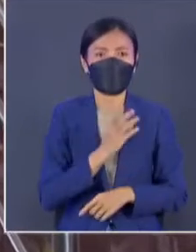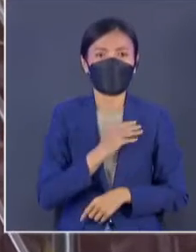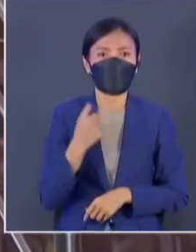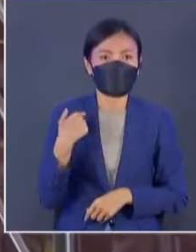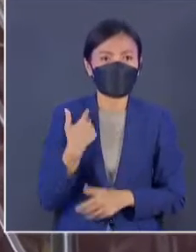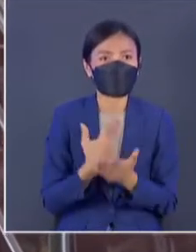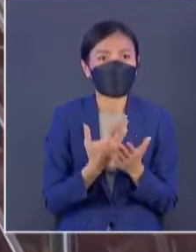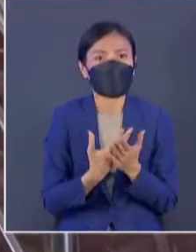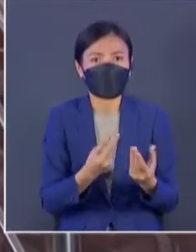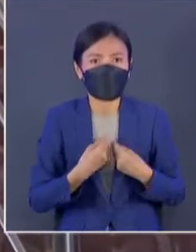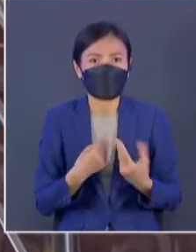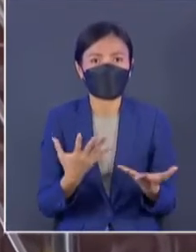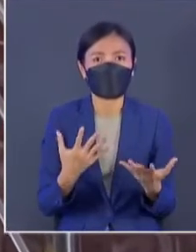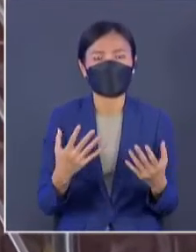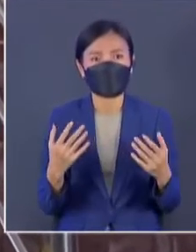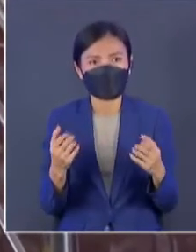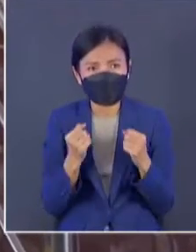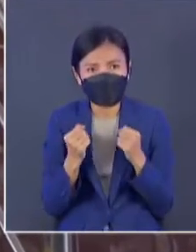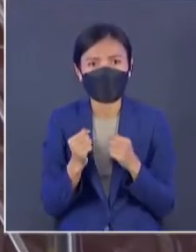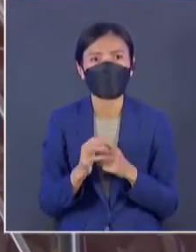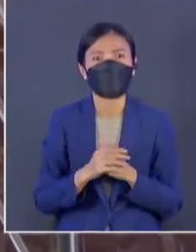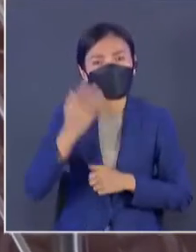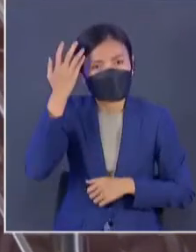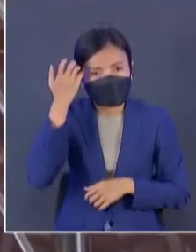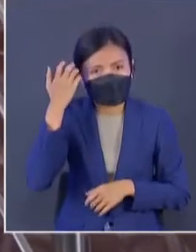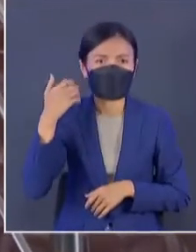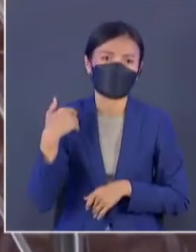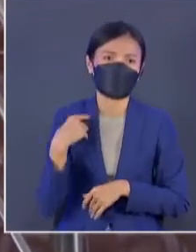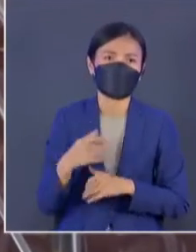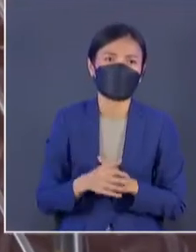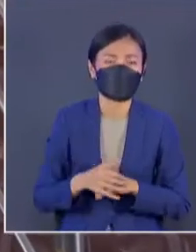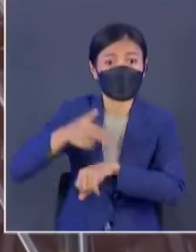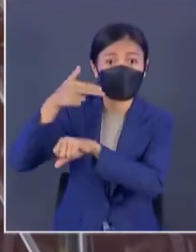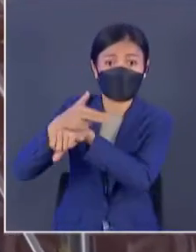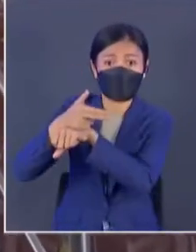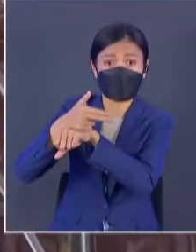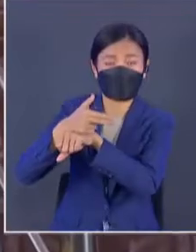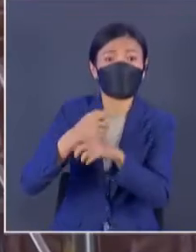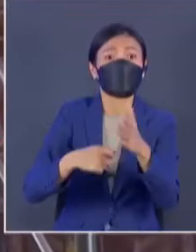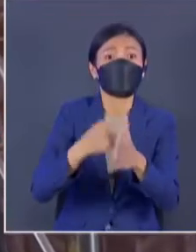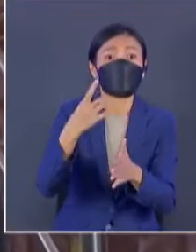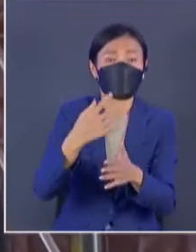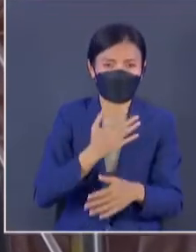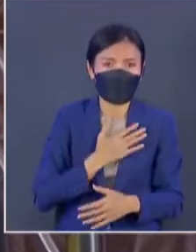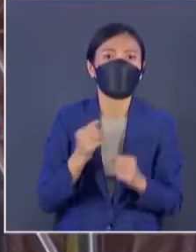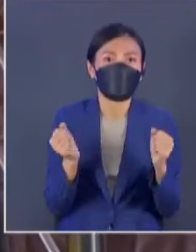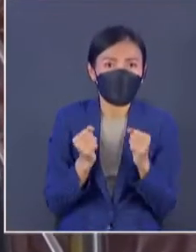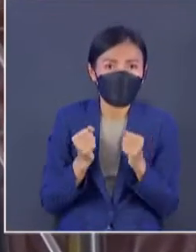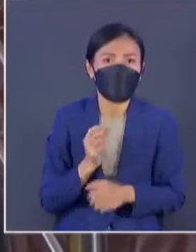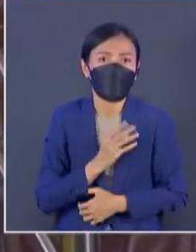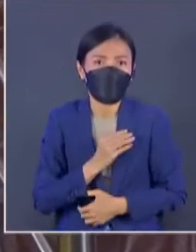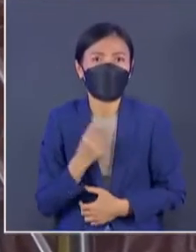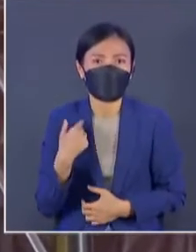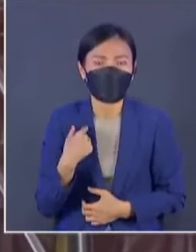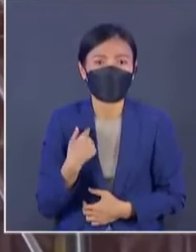หมอย่างเงี้ยครับผมกังวลมากครับติดเพราะผมกลัวอันตรายเพราะว่าลูกชายเป็นต